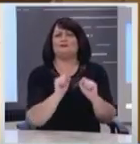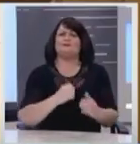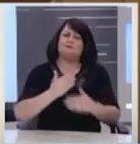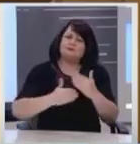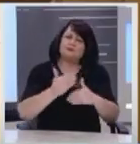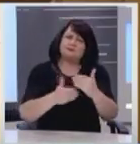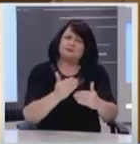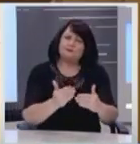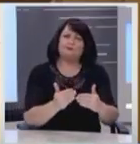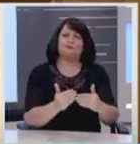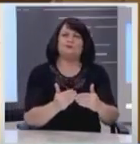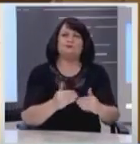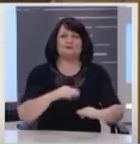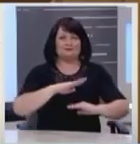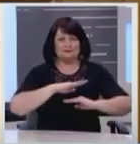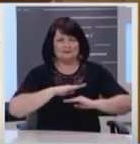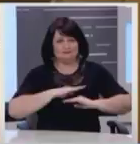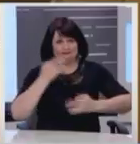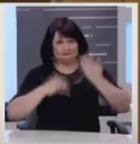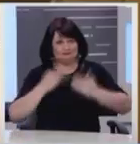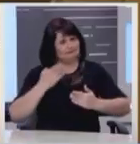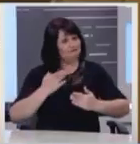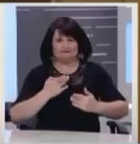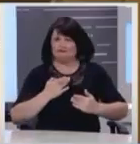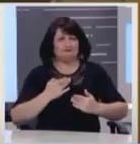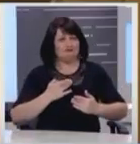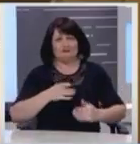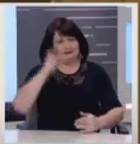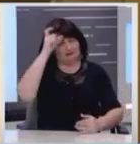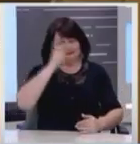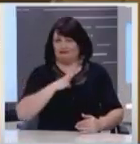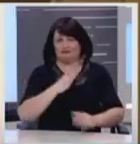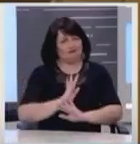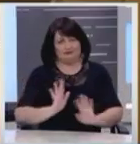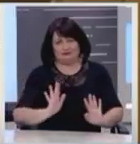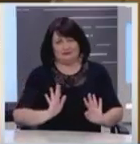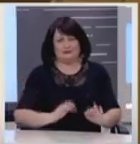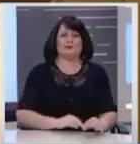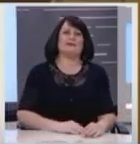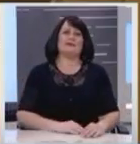σταδιακή αποχώρηση όμως του κατοχικού στρατού.